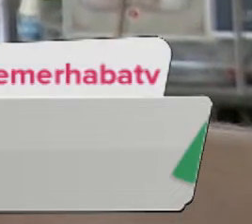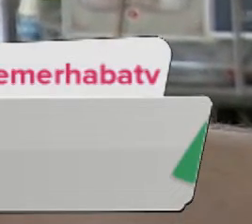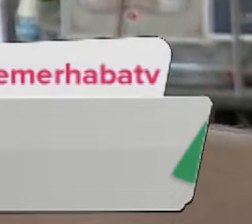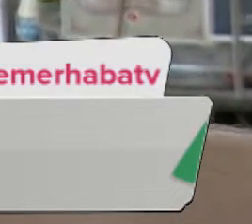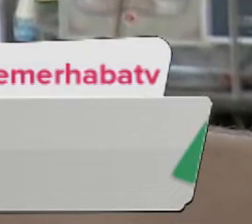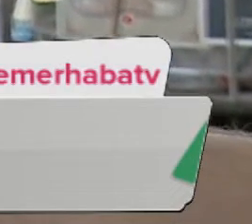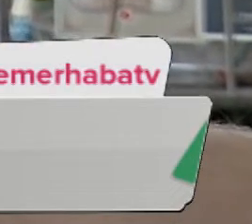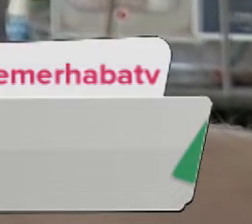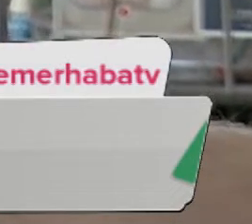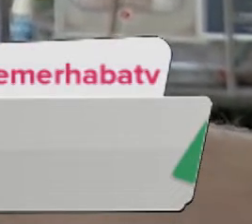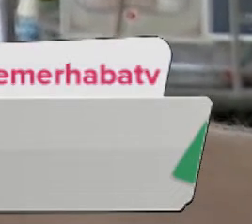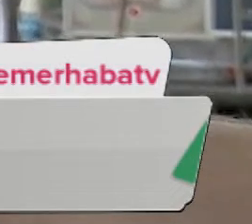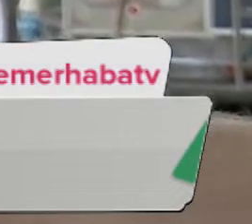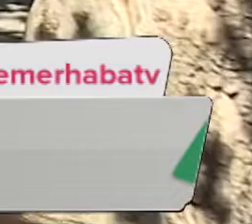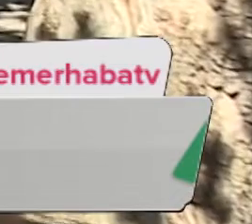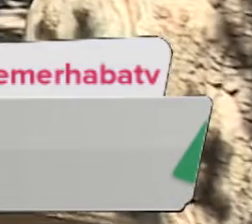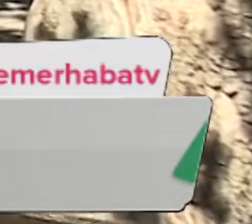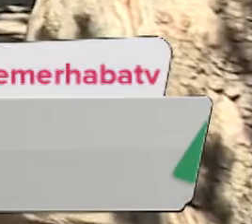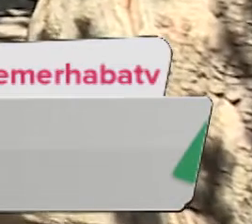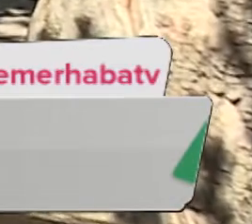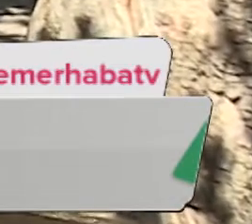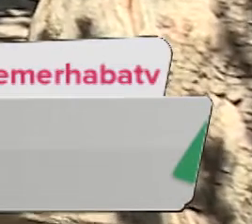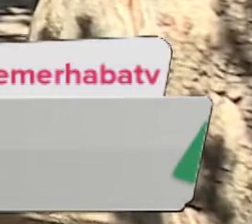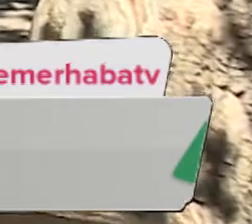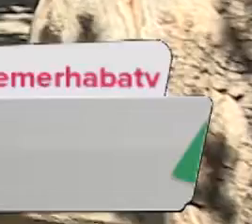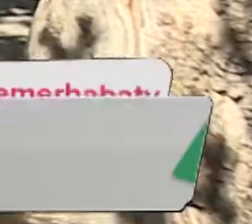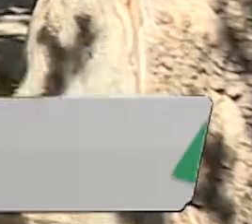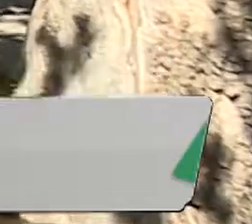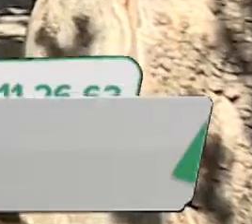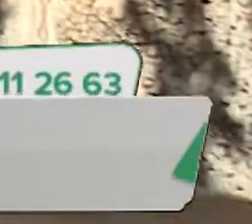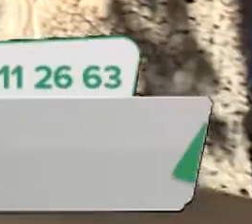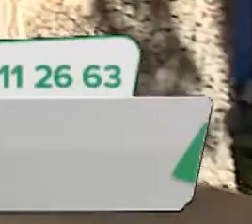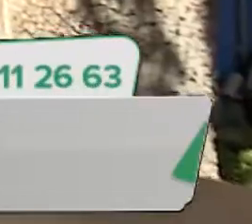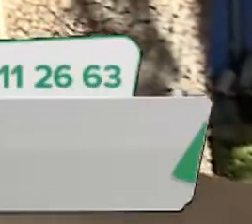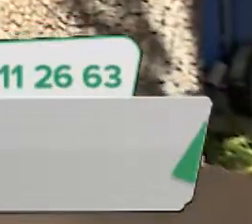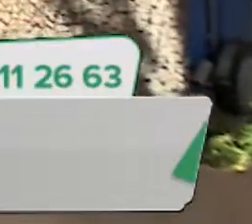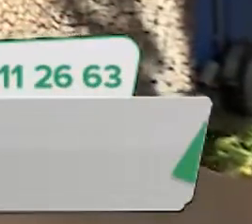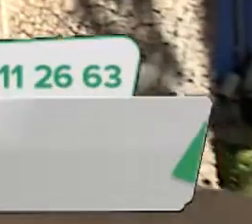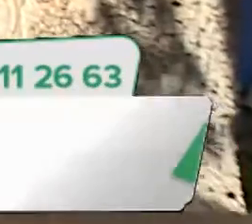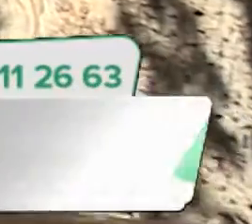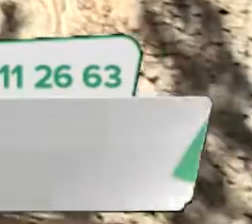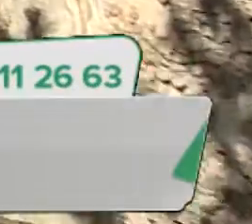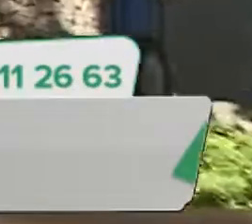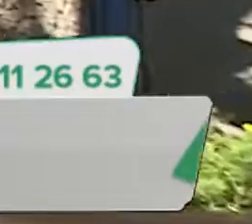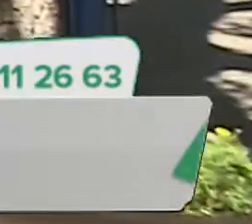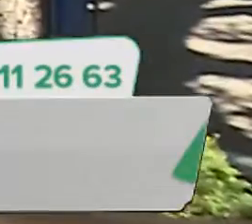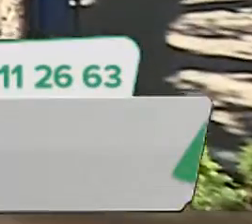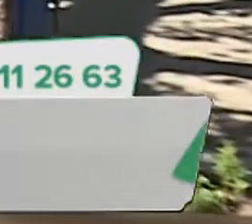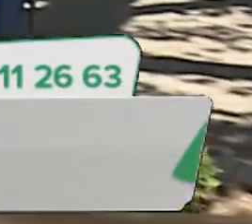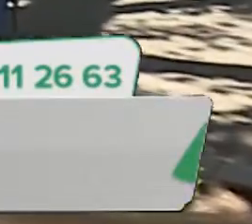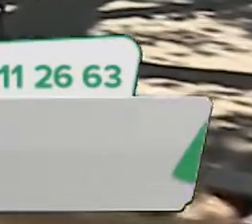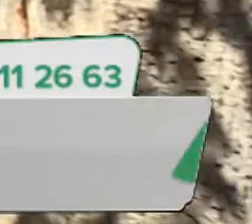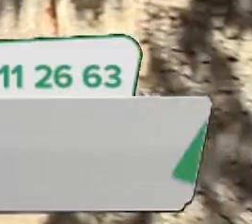zorbalıkla karşılaştığımızı belirtmek isterim Evet şöyle söyleyeyim iki tane çocuk büyüttük Tabii okul hayatında sorunlar yaşadılar büyük